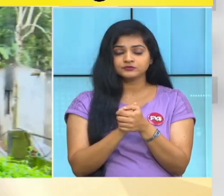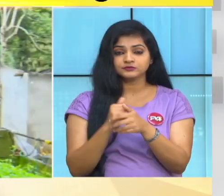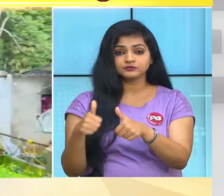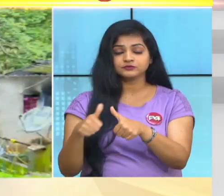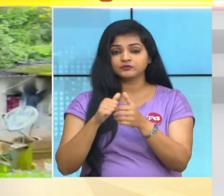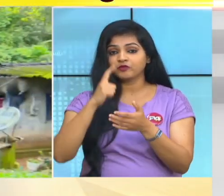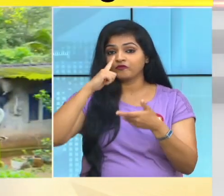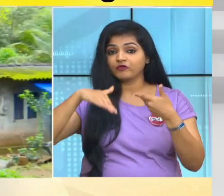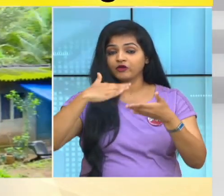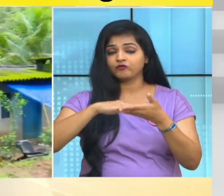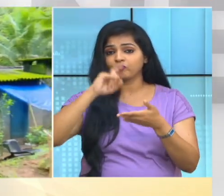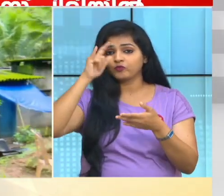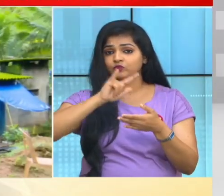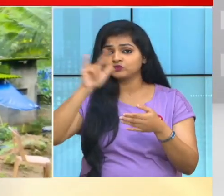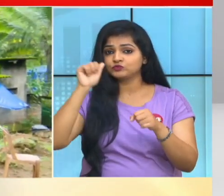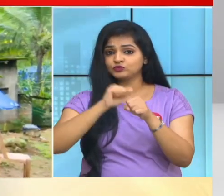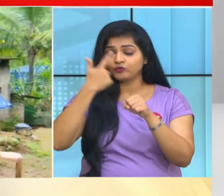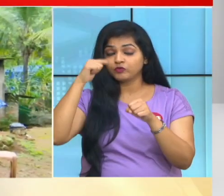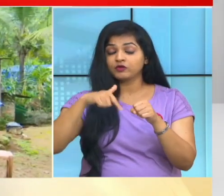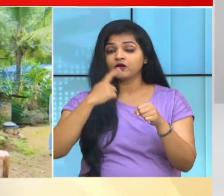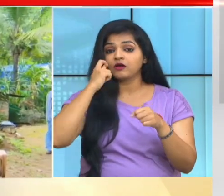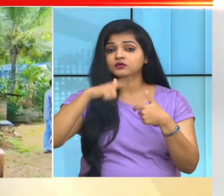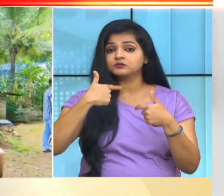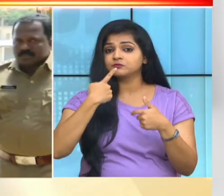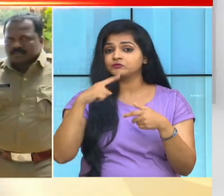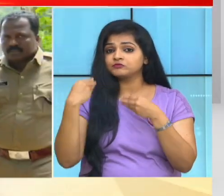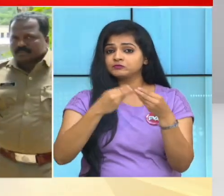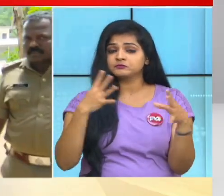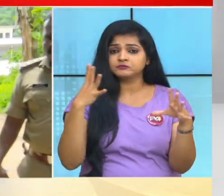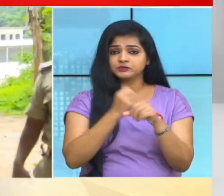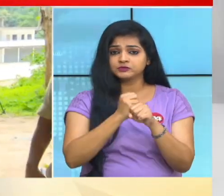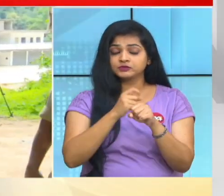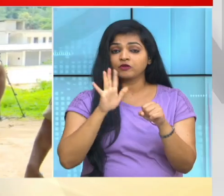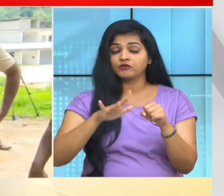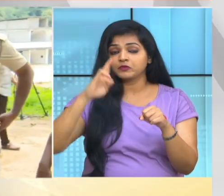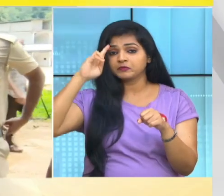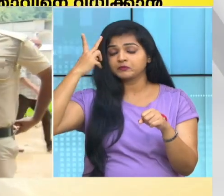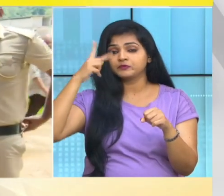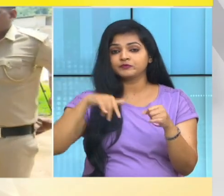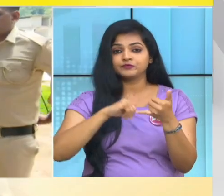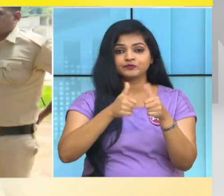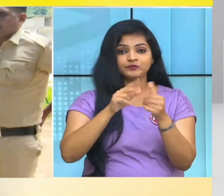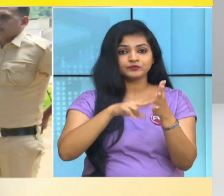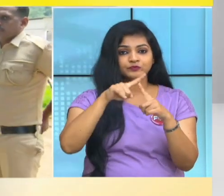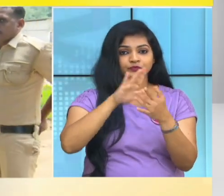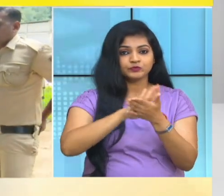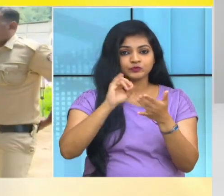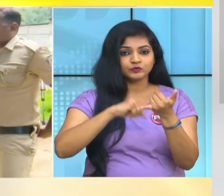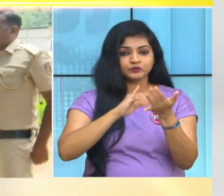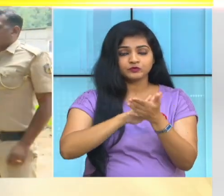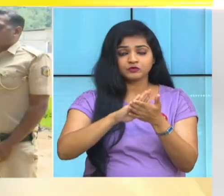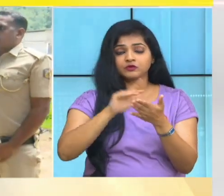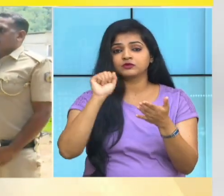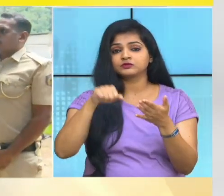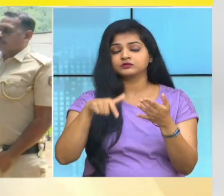ഭാര്യ വിദേശത്തേക്ക് പോയത് സന്തോഷിന്റെ അനുമതിയോട് കൂടി ആയിരുന്നില്ല, അല്ലെങ്കിൽ അനുവാദത്തോടു കൂടി ആയിരുന്നില്ല. അതാണ് ഈ സന്തോഷിനെ കൂടുതൽ പ്രകോപിപ്പിച്ചത് എന്നുള്ളതാണ്